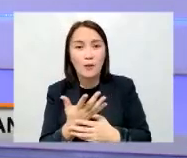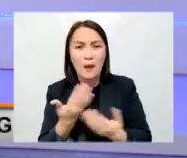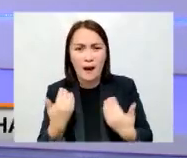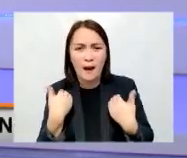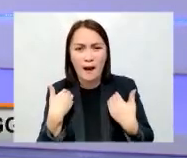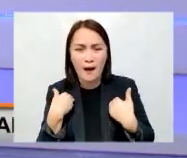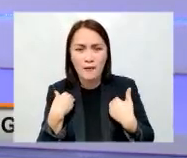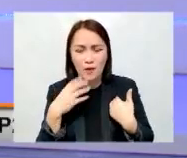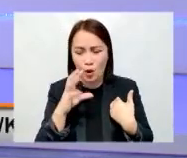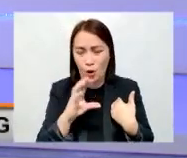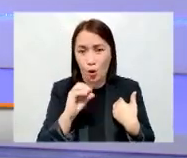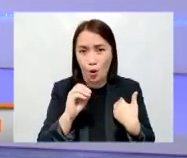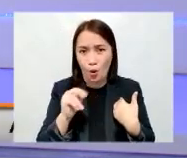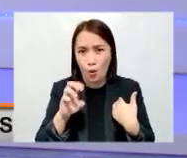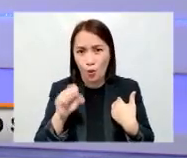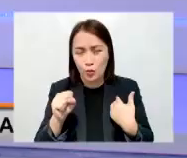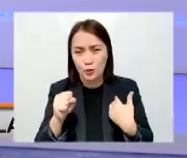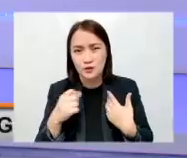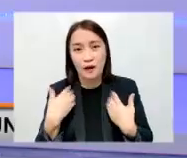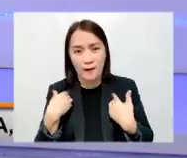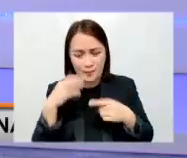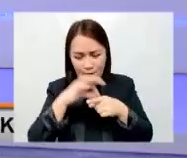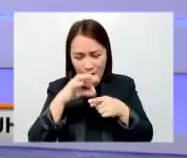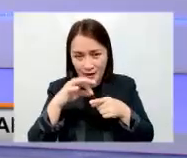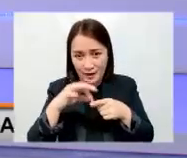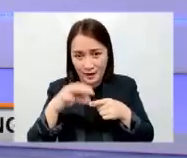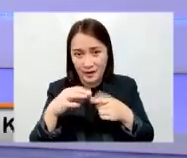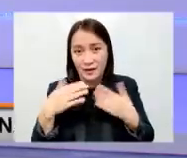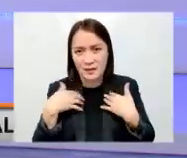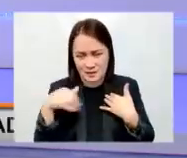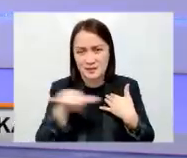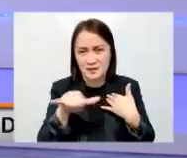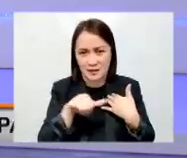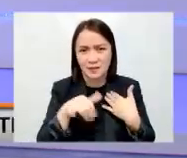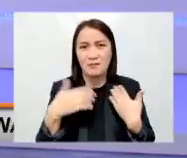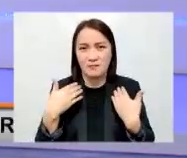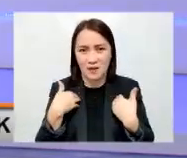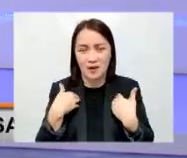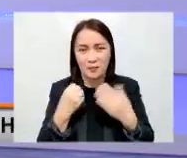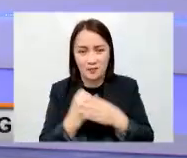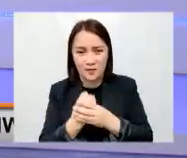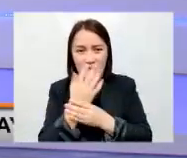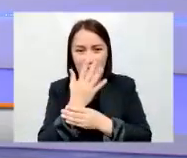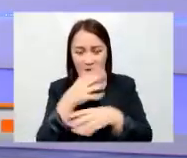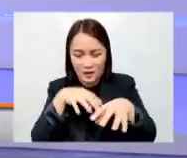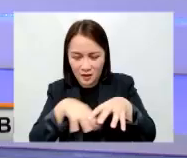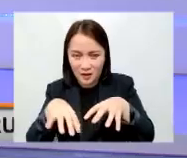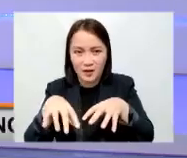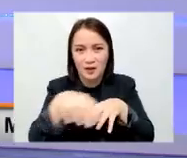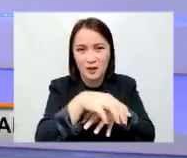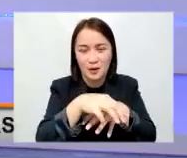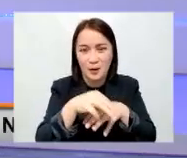ang ibinubunga nito. Meron ding parehong lahi ng pitogo na tumutubo sa paligid ng Mount Arayat. Yan naman